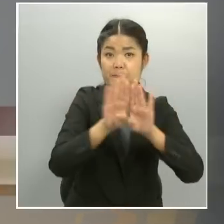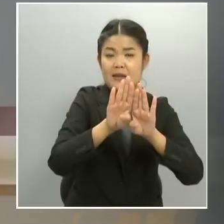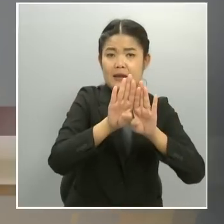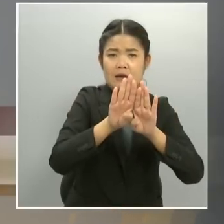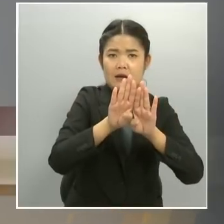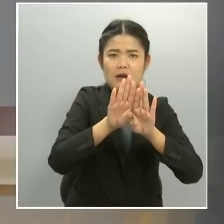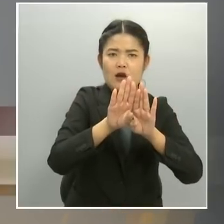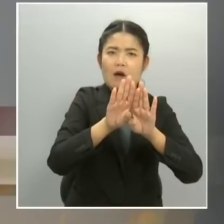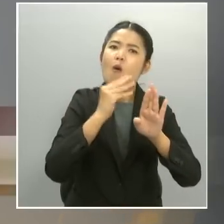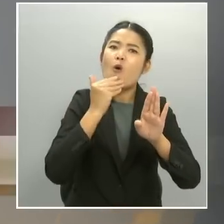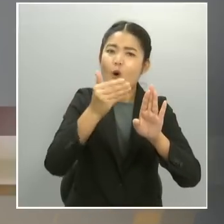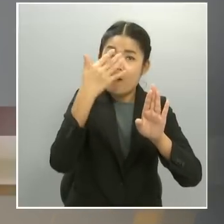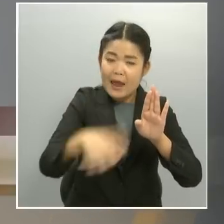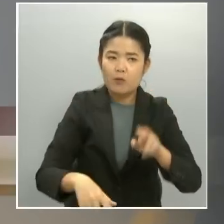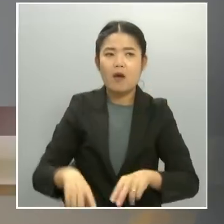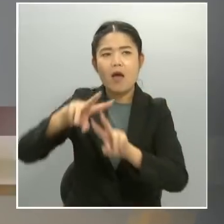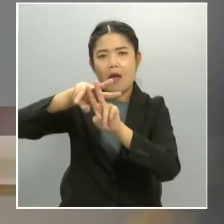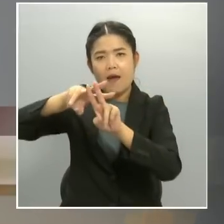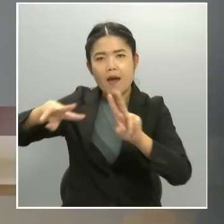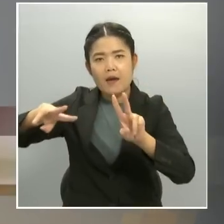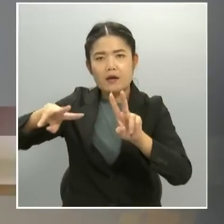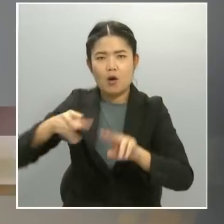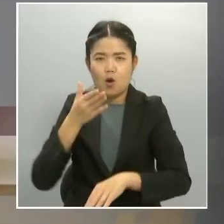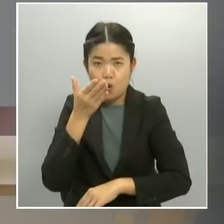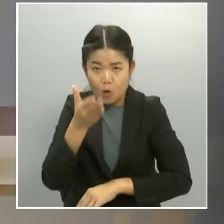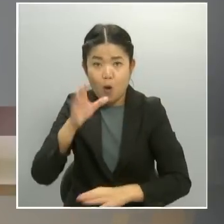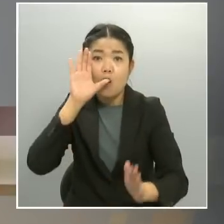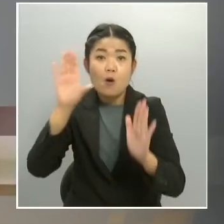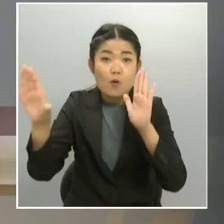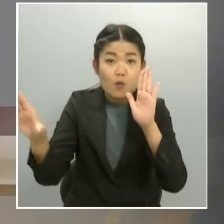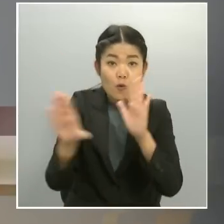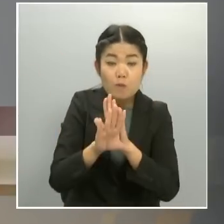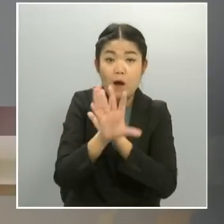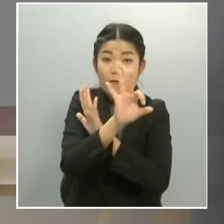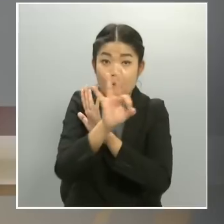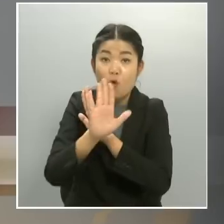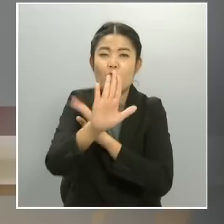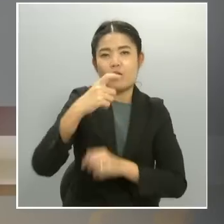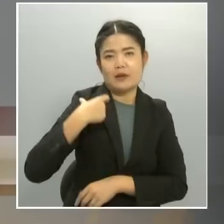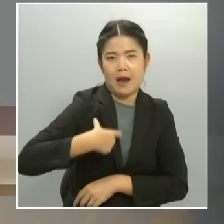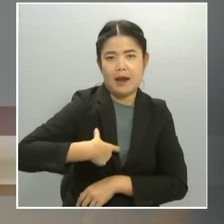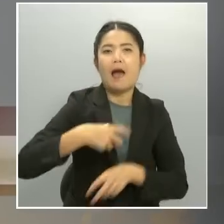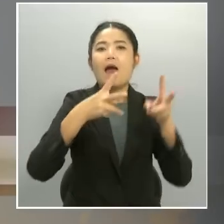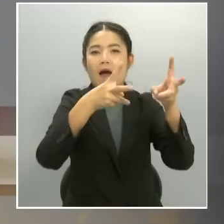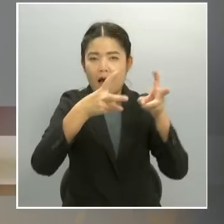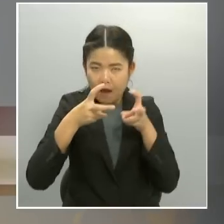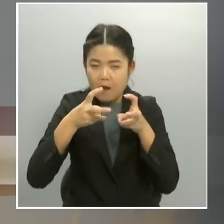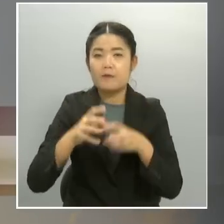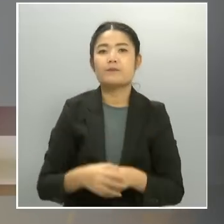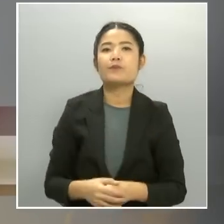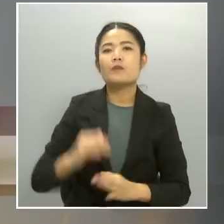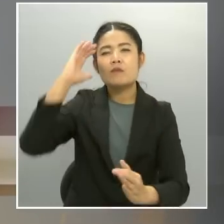รแล้วครับแล้วก็ติดแฮชแท็กด้วยนะคะขออนุญาตใช้รูปจากเพจทนายความท่านหนึ่งครับ แต่ถึงกระนั้นตำรวจม